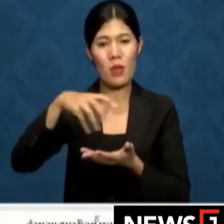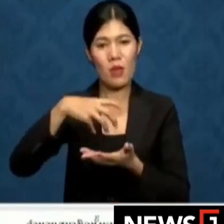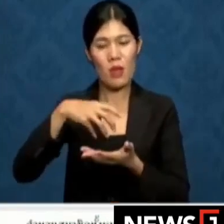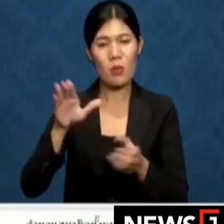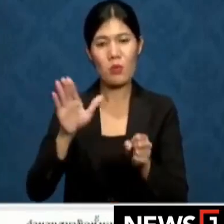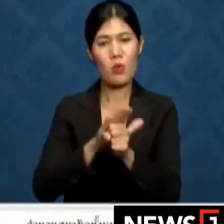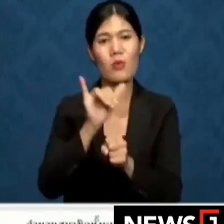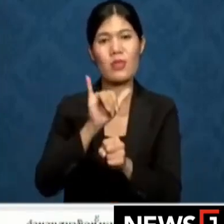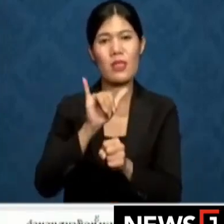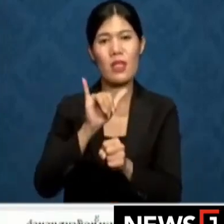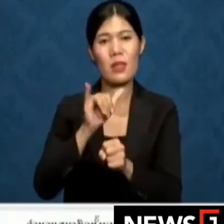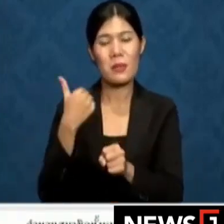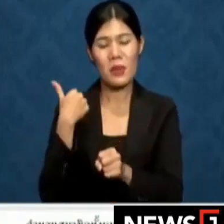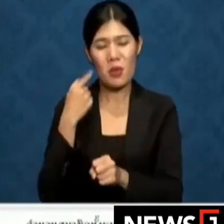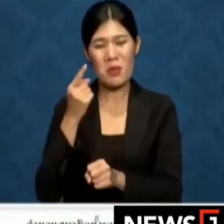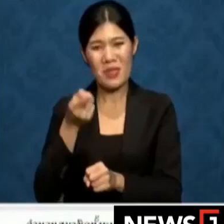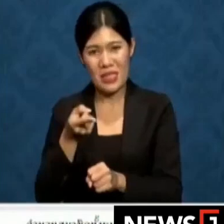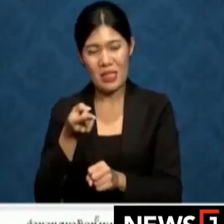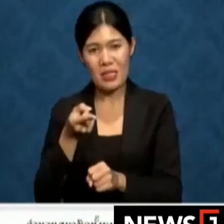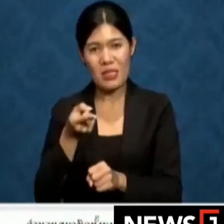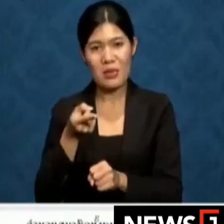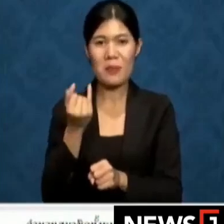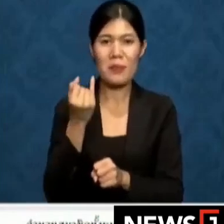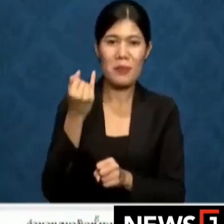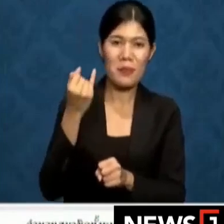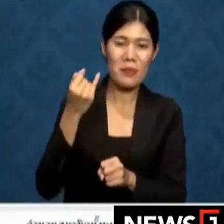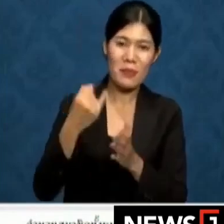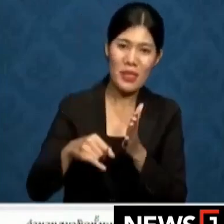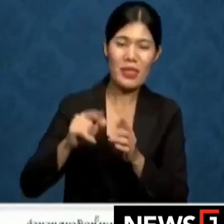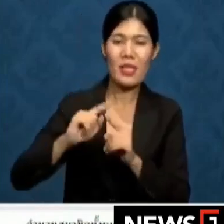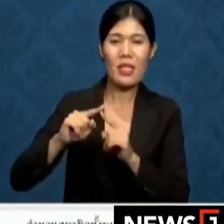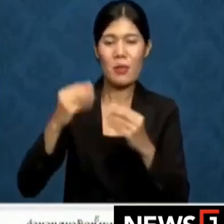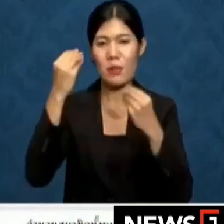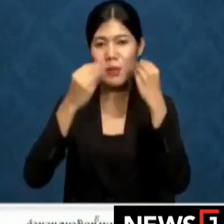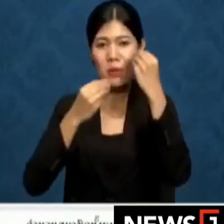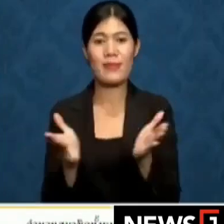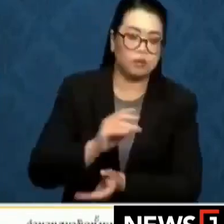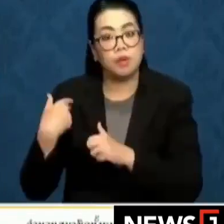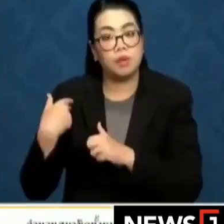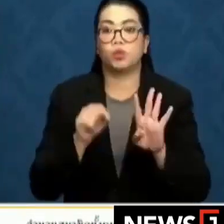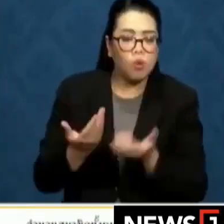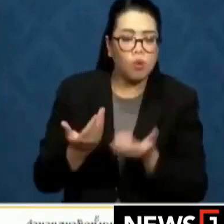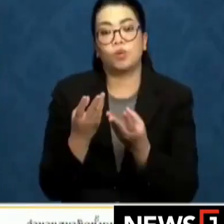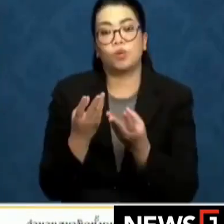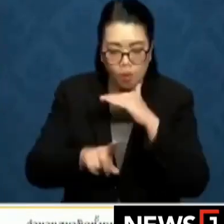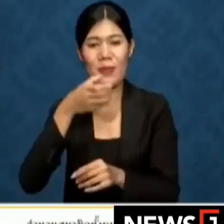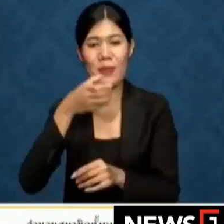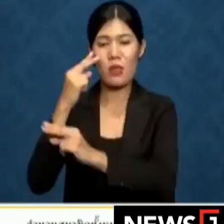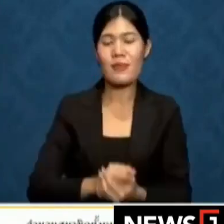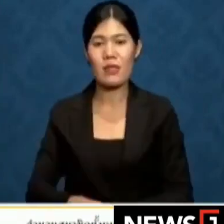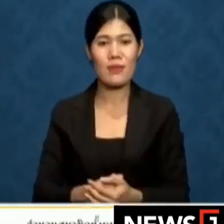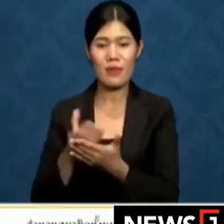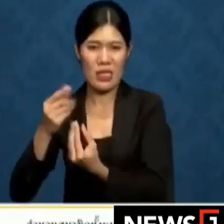เป็นความจริงที่ผ่านมาตั้งแต่หลังการเลือกตั้งจนกระทั่งจัดตั้งรัฐบาลสิ่งที่เรานำเสนอแล้วก็เห็นมาโดยตลอดก็คือ